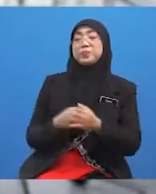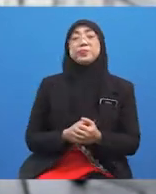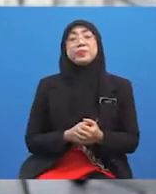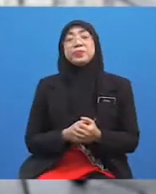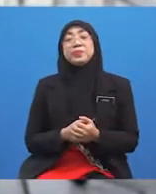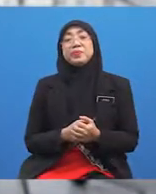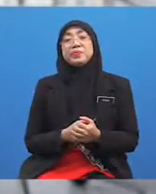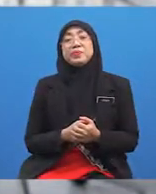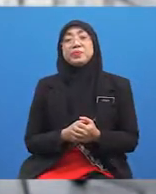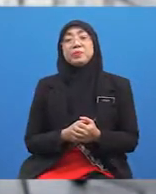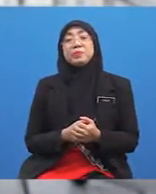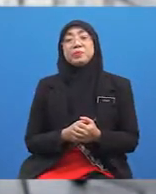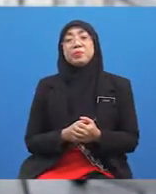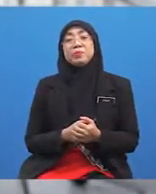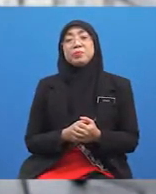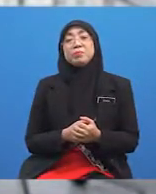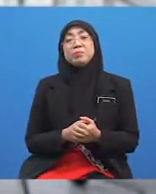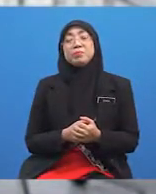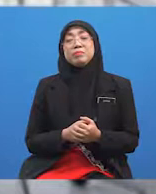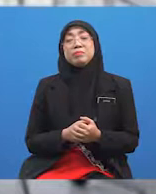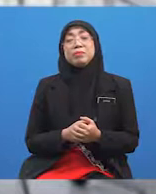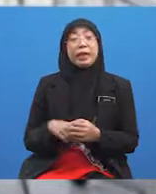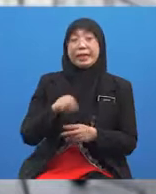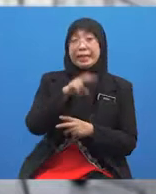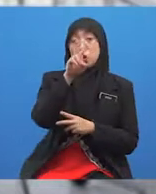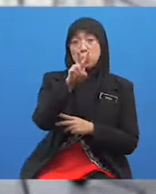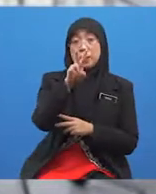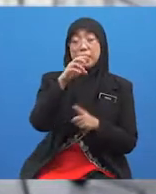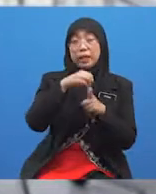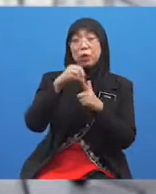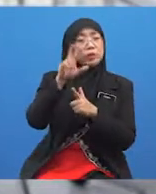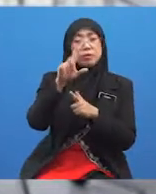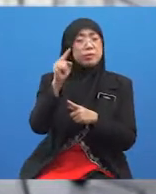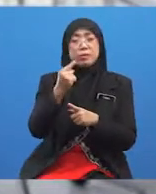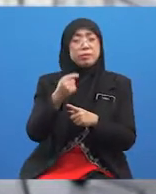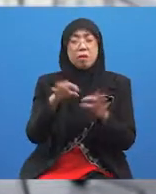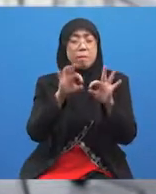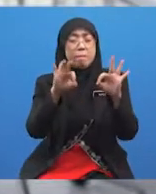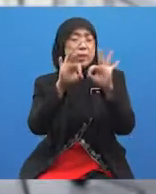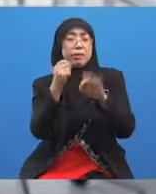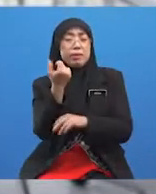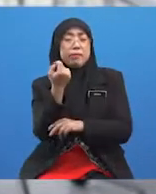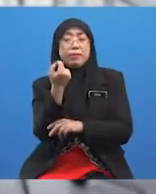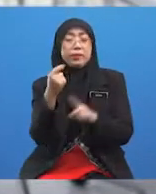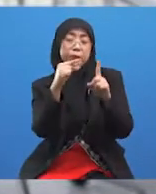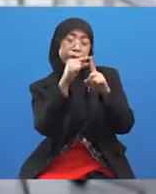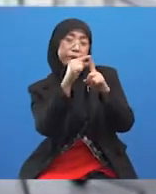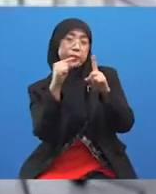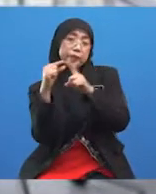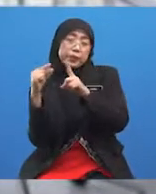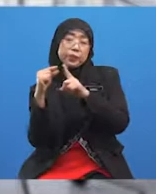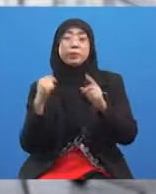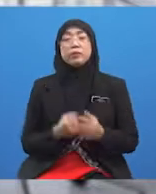Kata kunci huraian ialah dua atau tiga perkataan yang perlu diingati oleh pelajar ketika